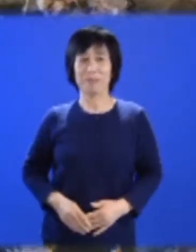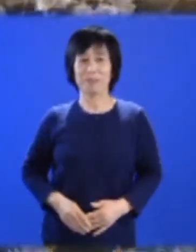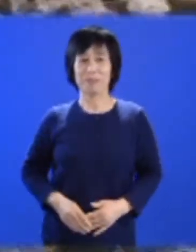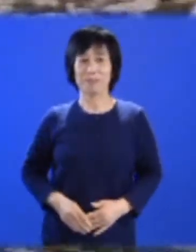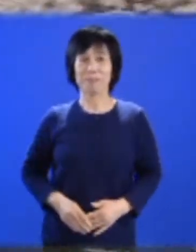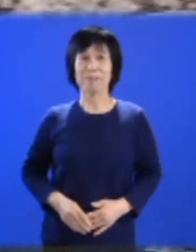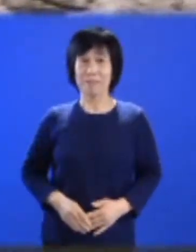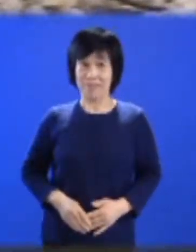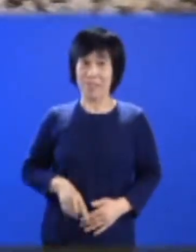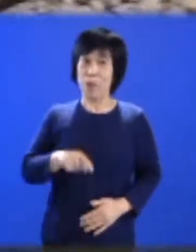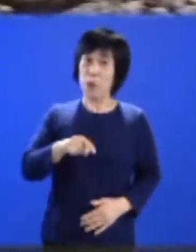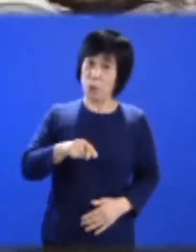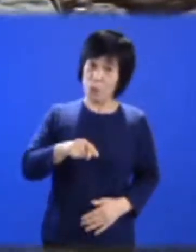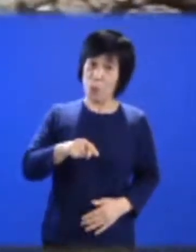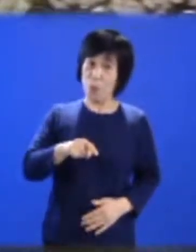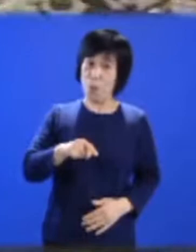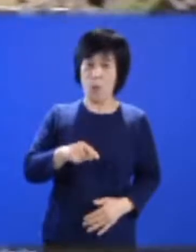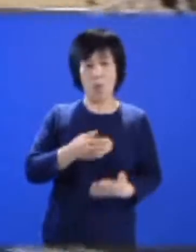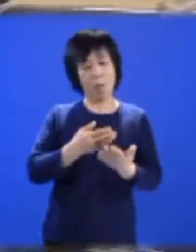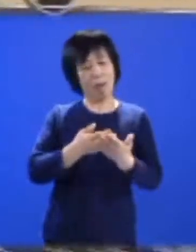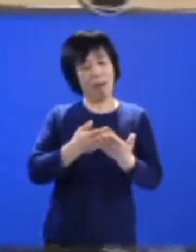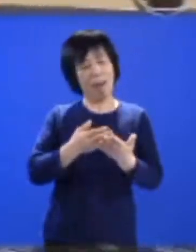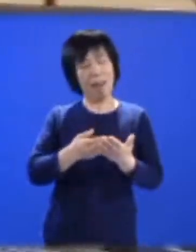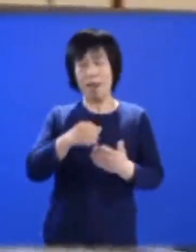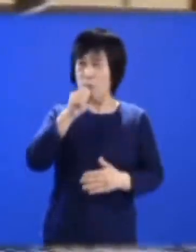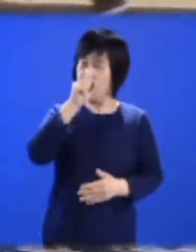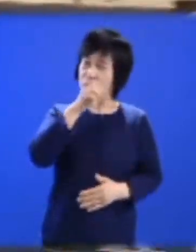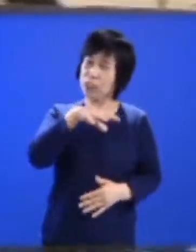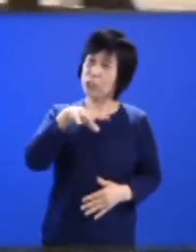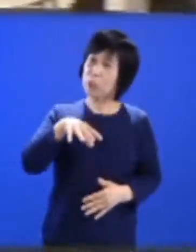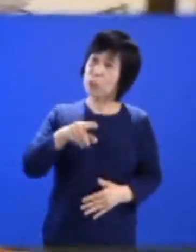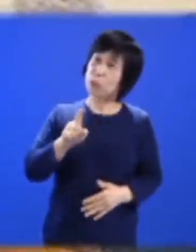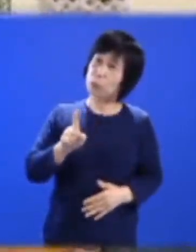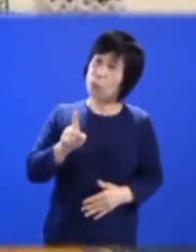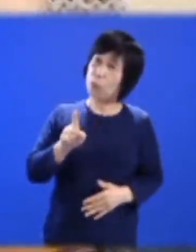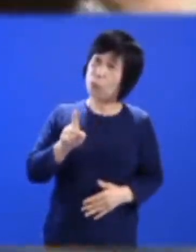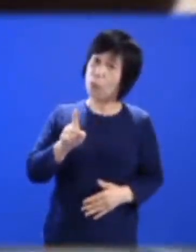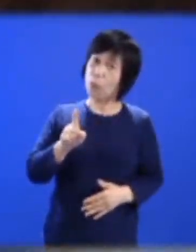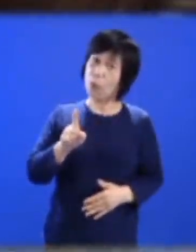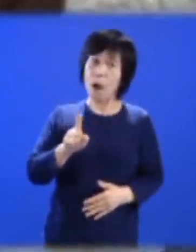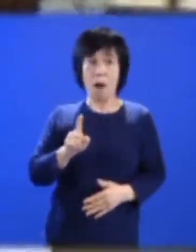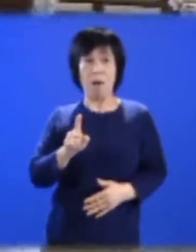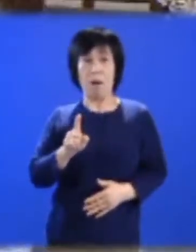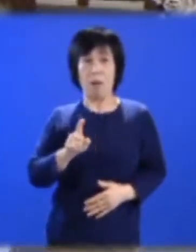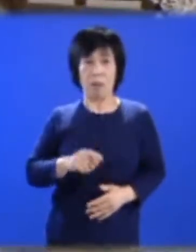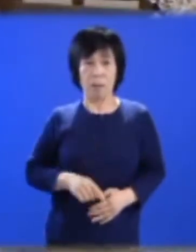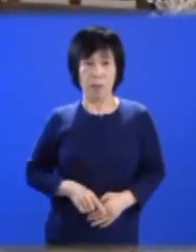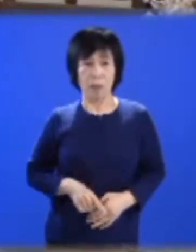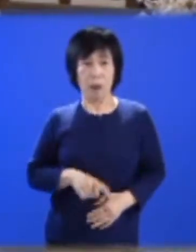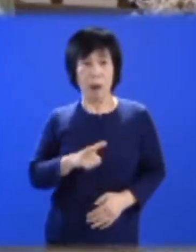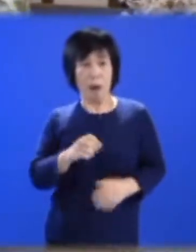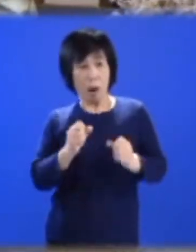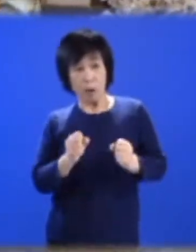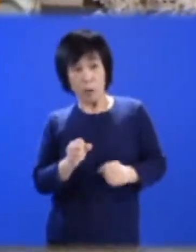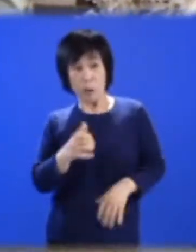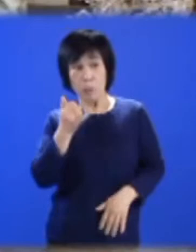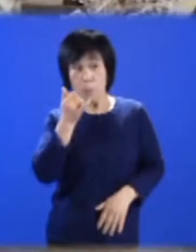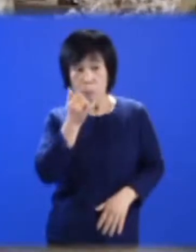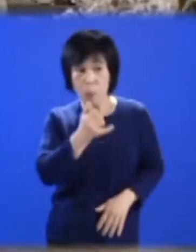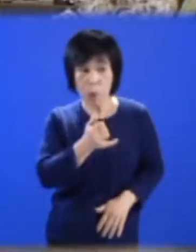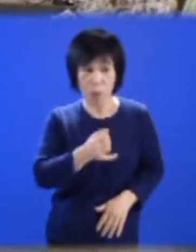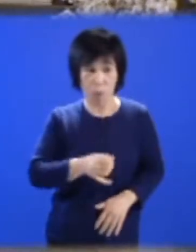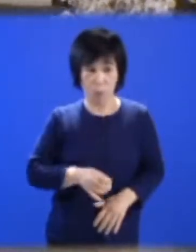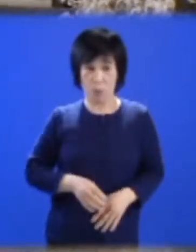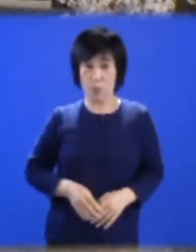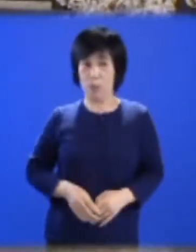十四川ってどこも絵になるな。あ、すいません。あ、小乳道く